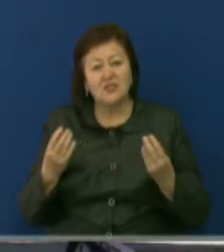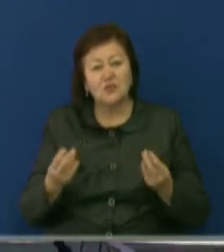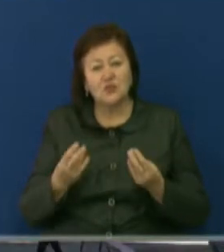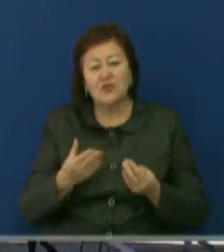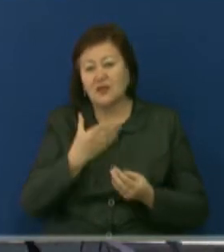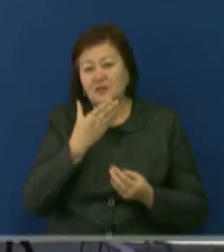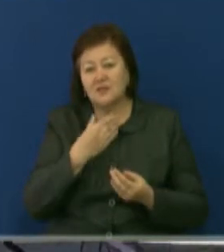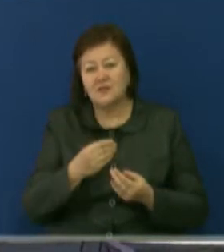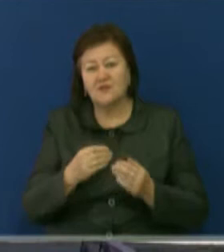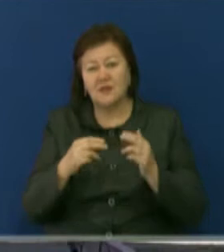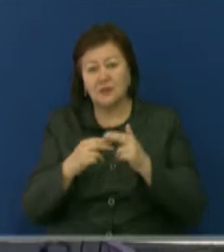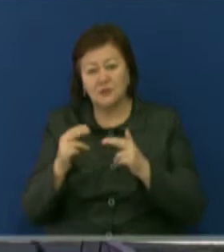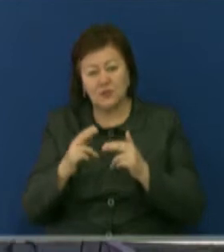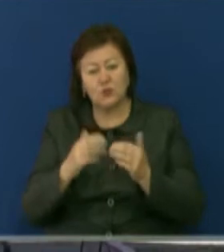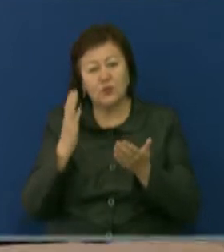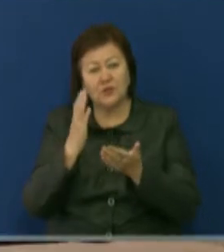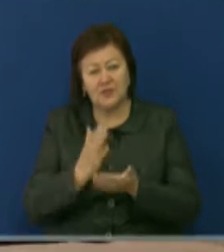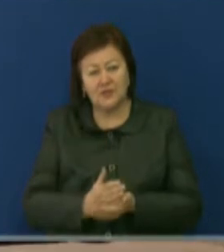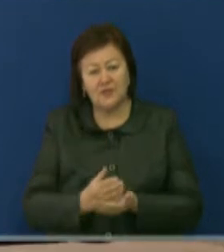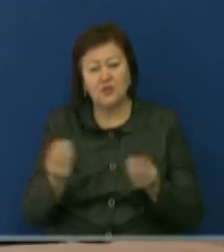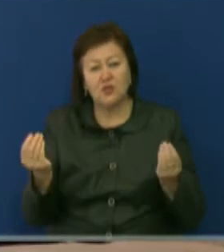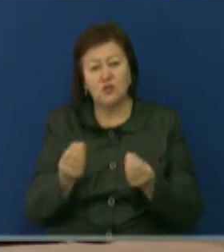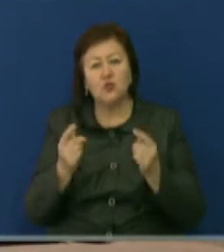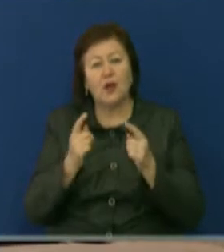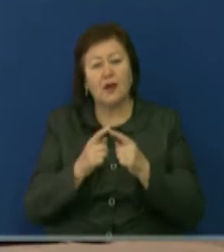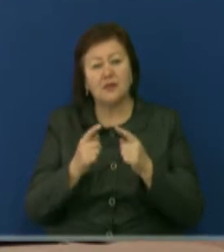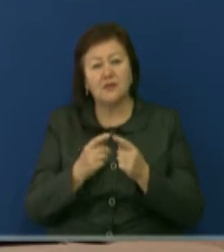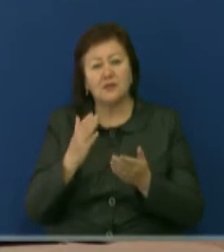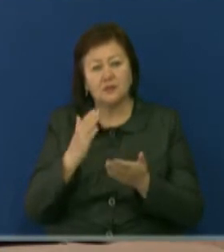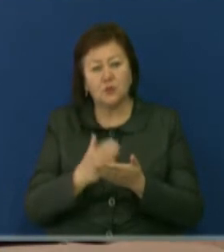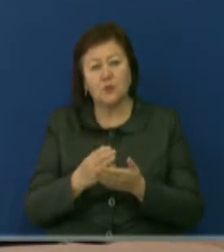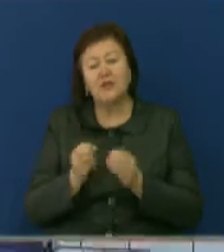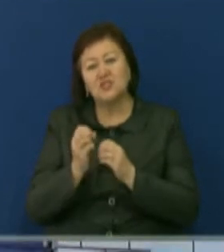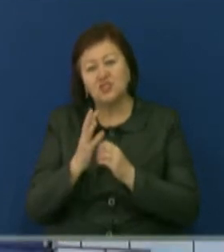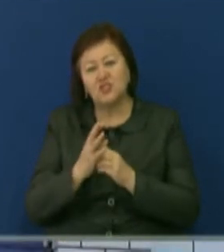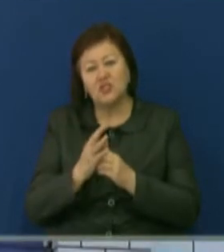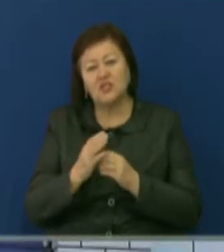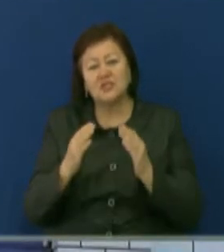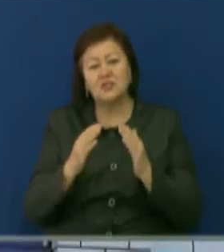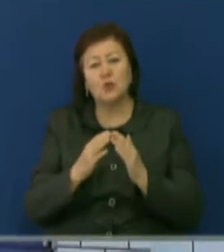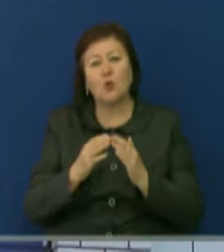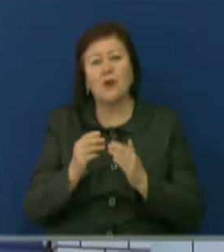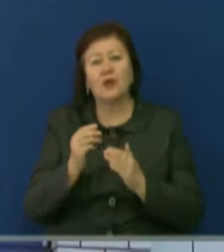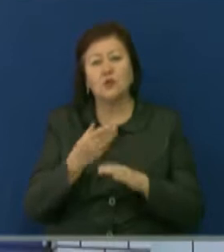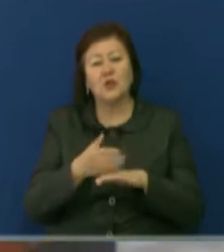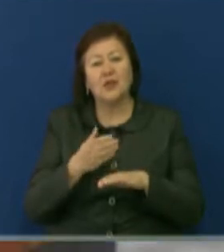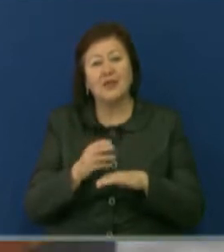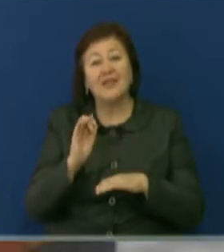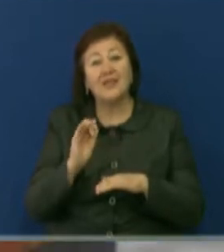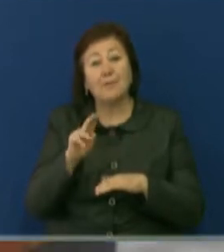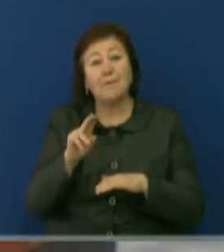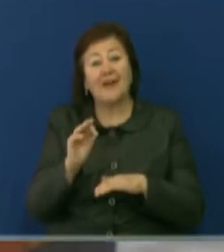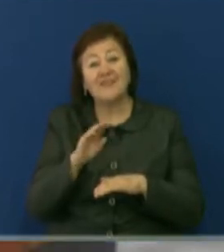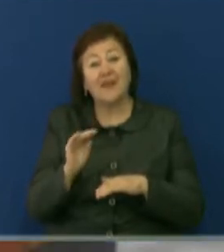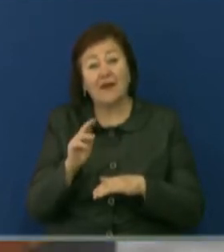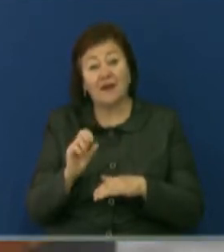сәулет мүсіндері бар. Биыл тағы бір жалдамалы және 14 ипотекалық үй пайдалануға беріледі деп жоспарлануда.